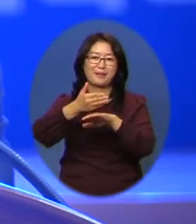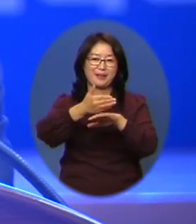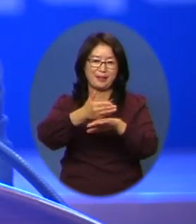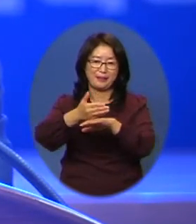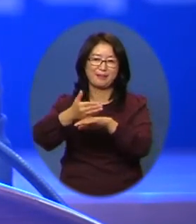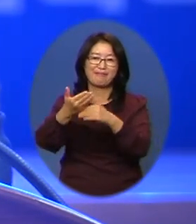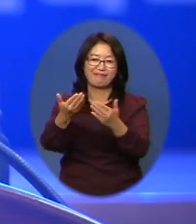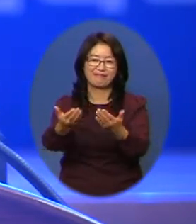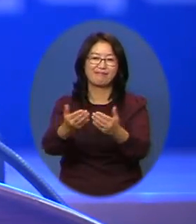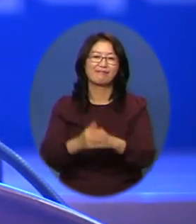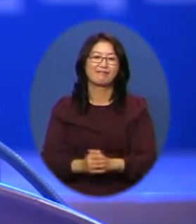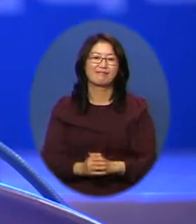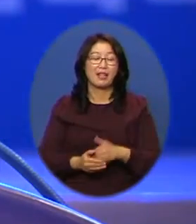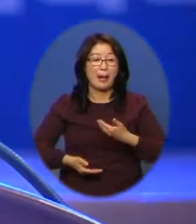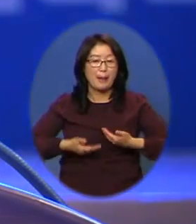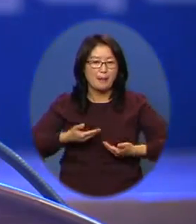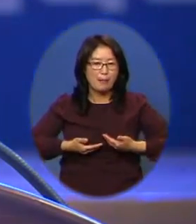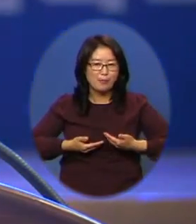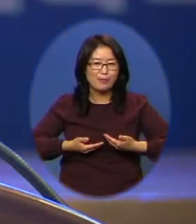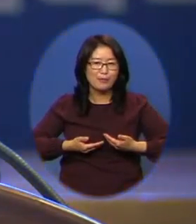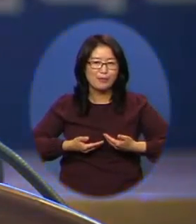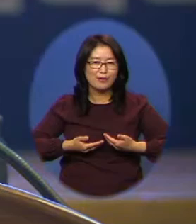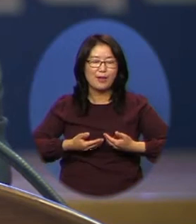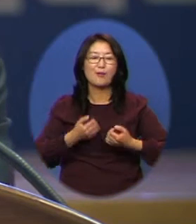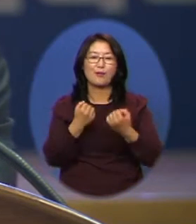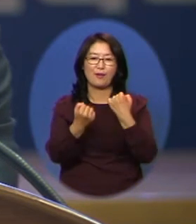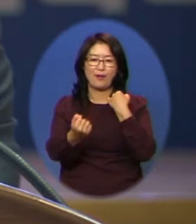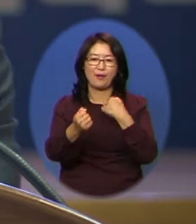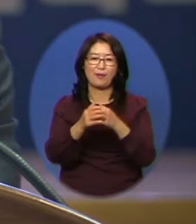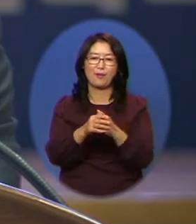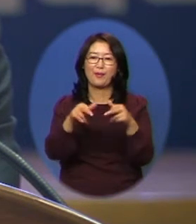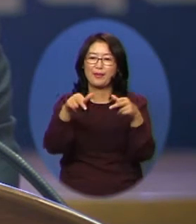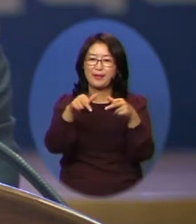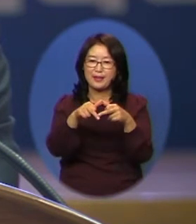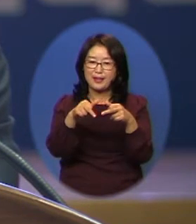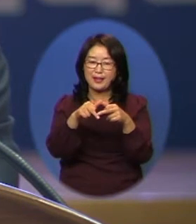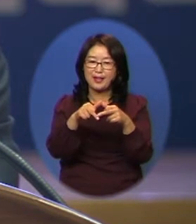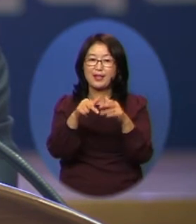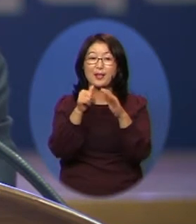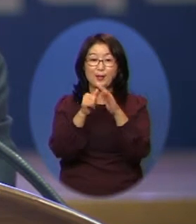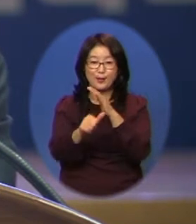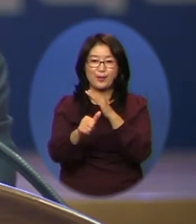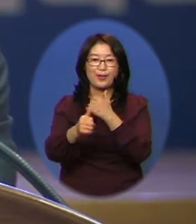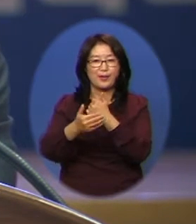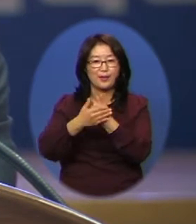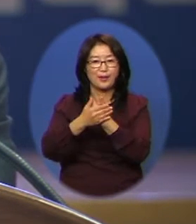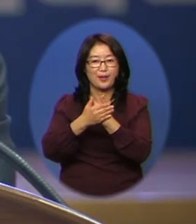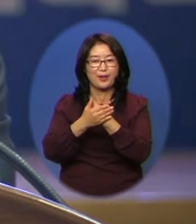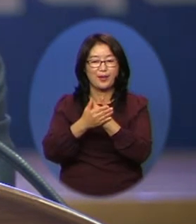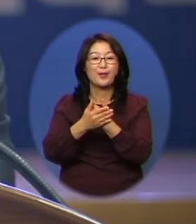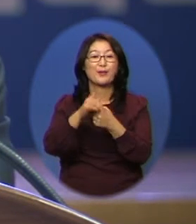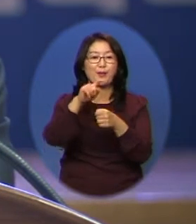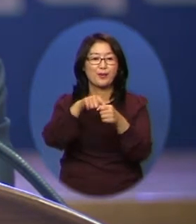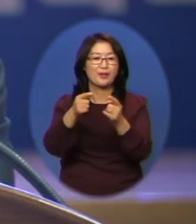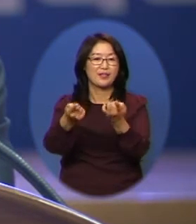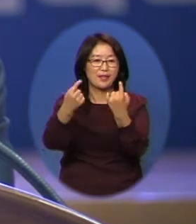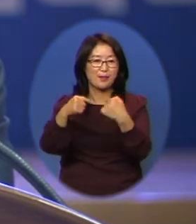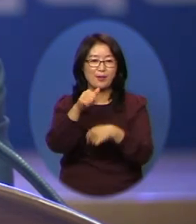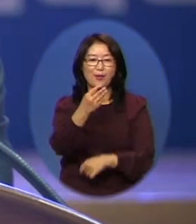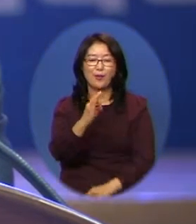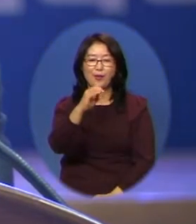바쁘신 일정 뒤로 하고 장애인들을 격려해 주시기 위해 참석해 주신 우리 홍문표